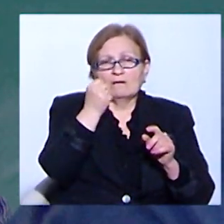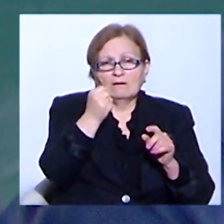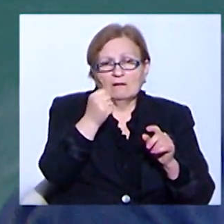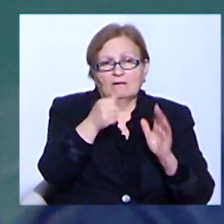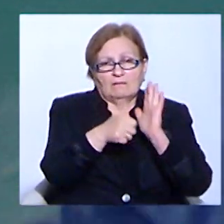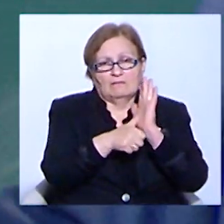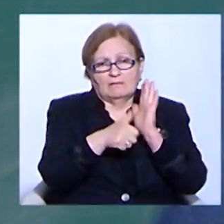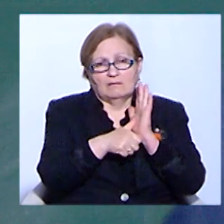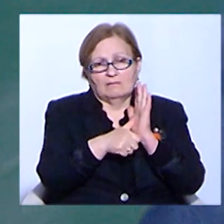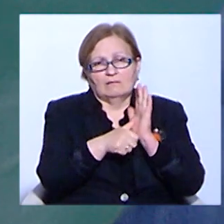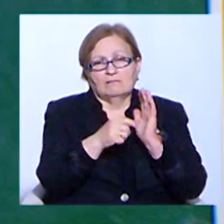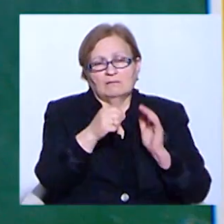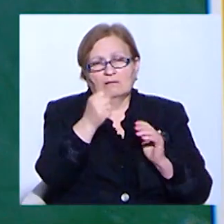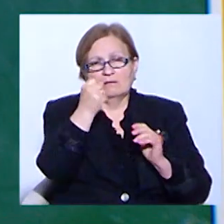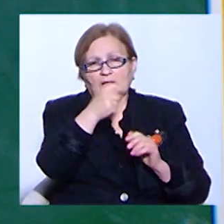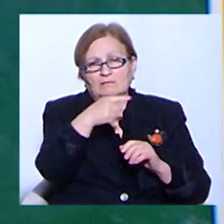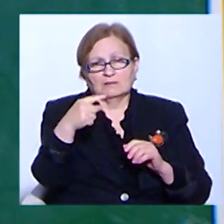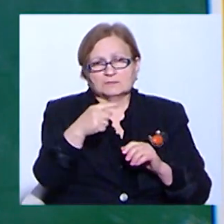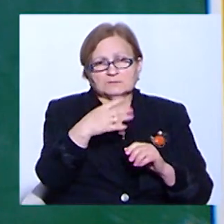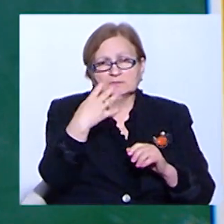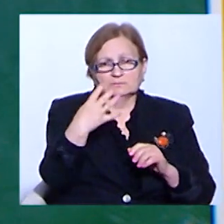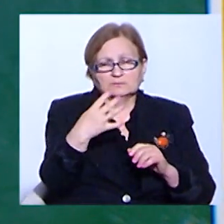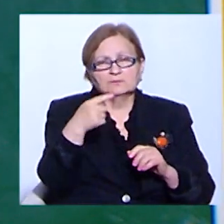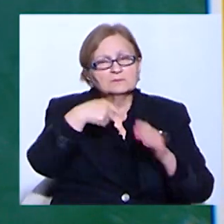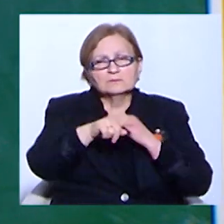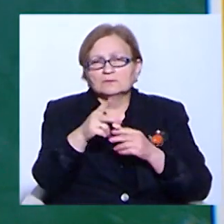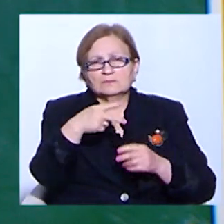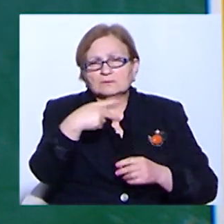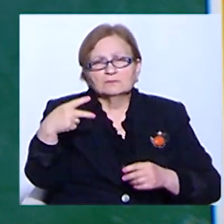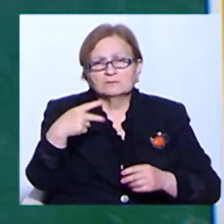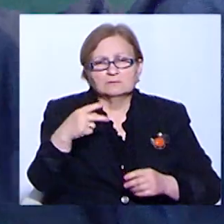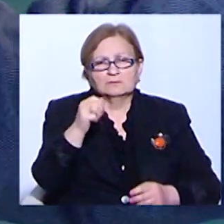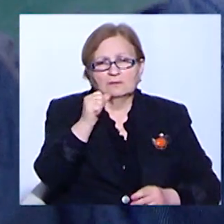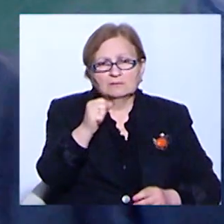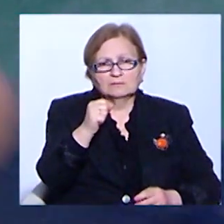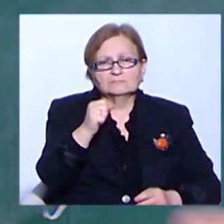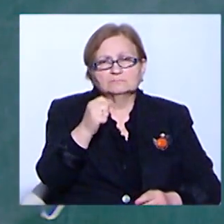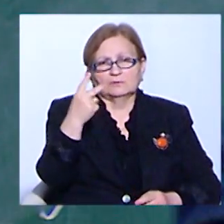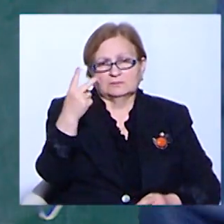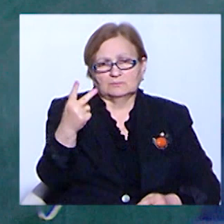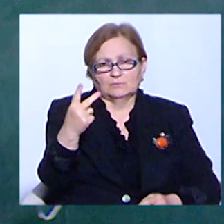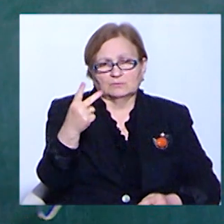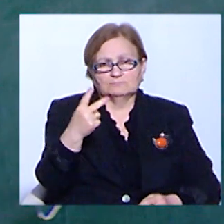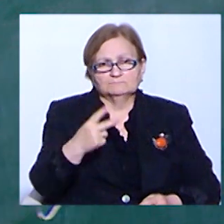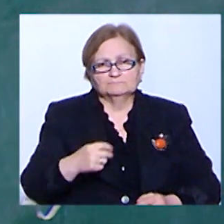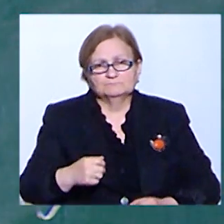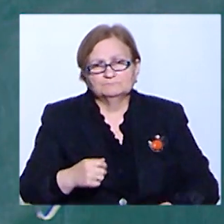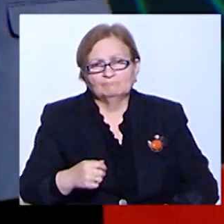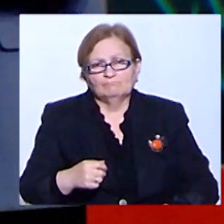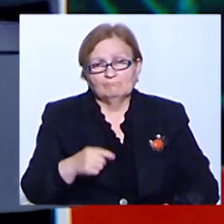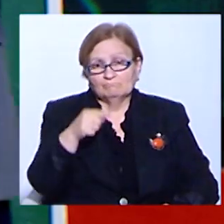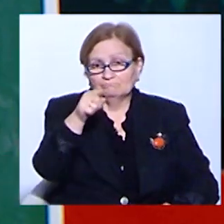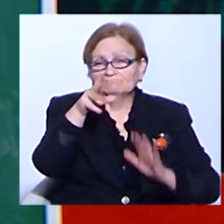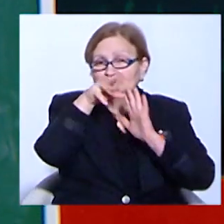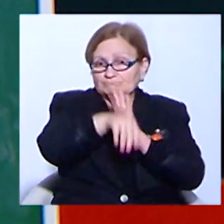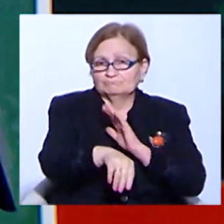მაგალითად 6 ა ხარისხად 4-ზე გამოგვივა ა ხარისხად 6-4, ა ხარისხად 2. და აი აქ